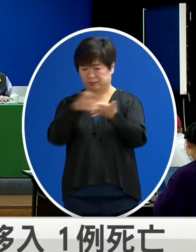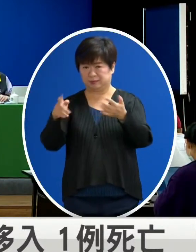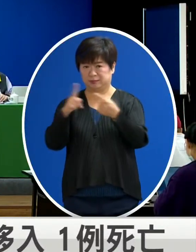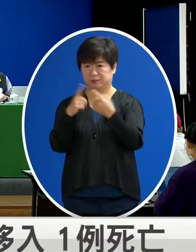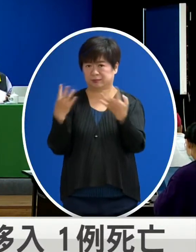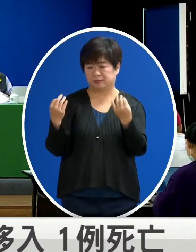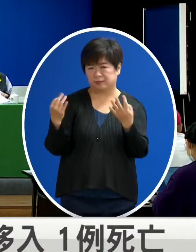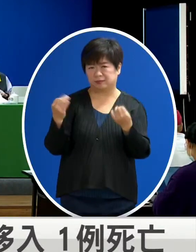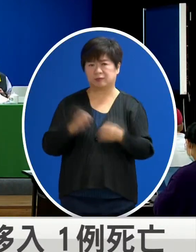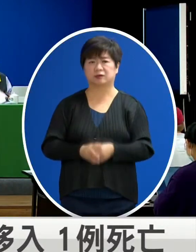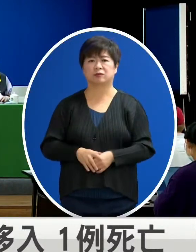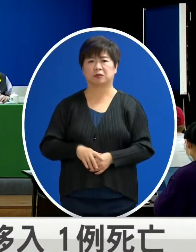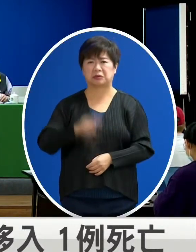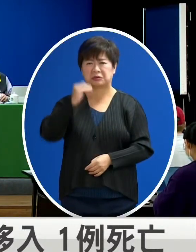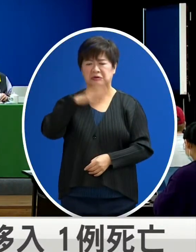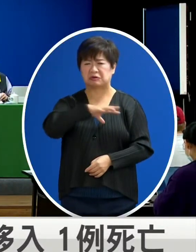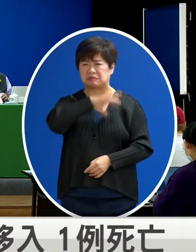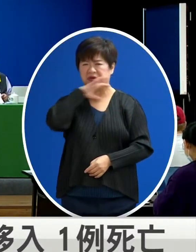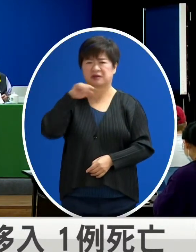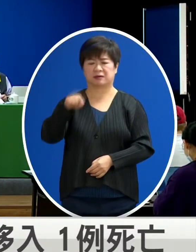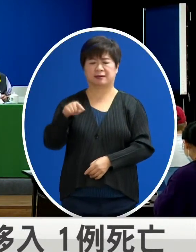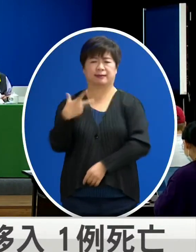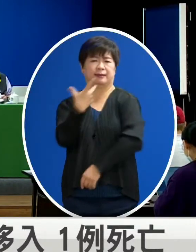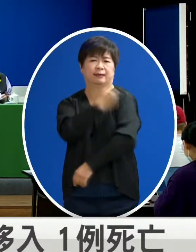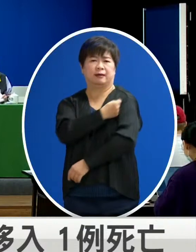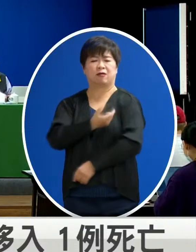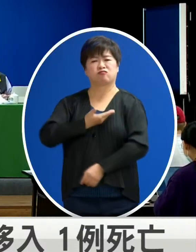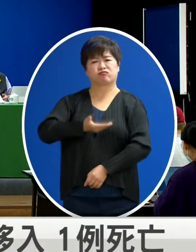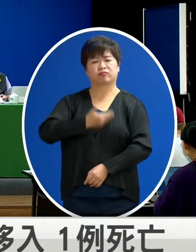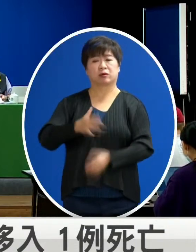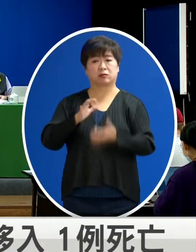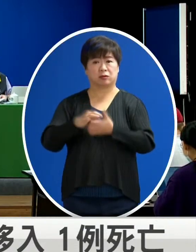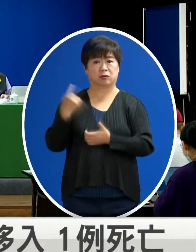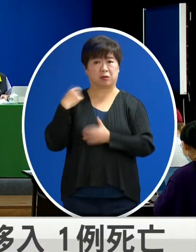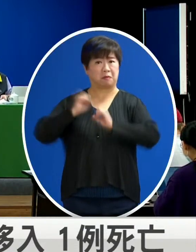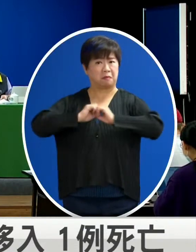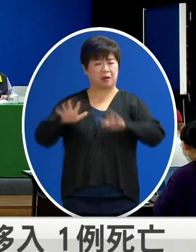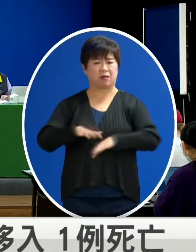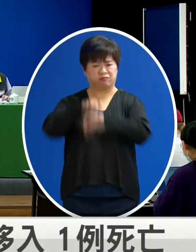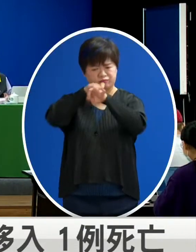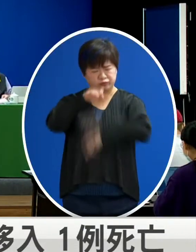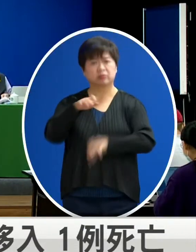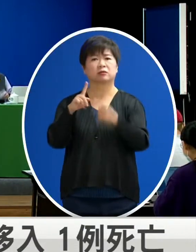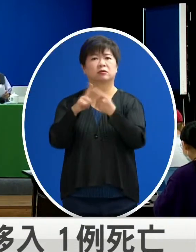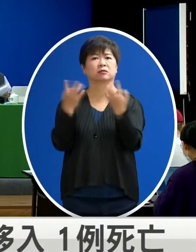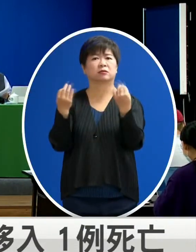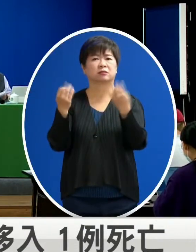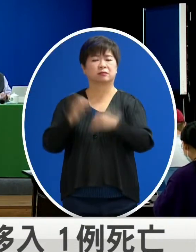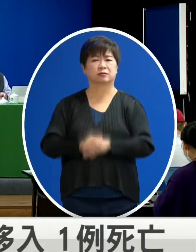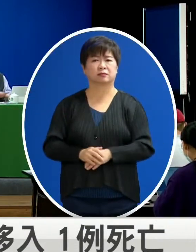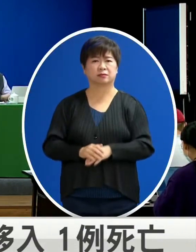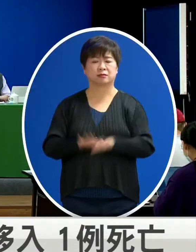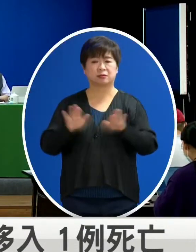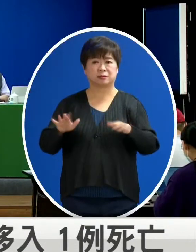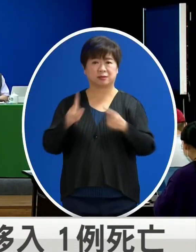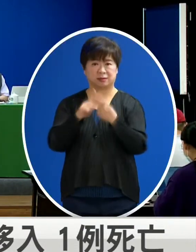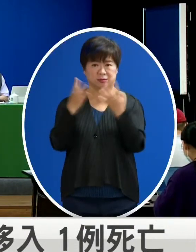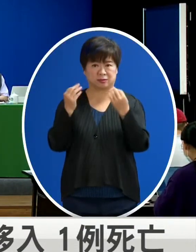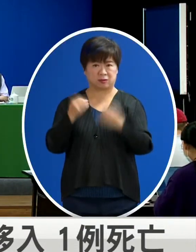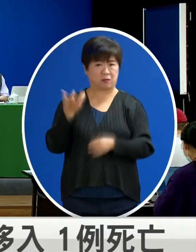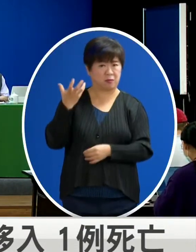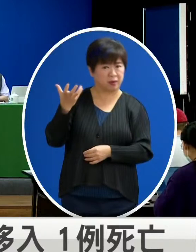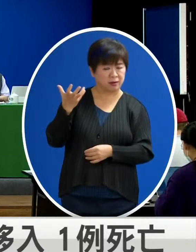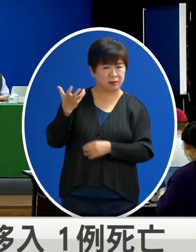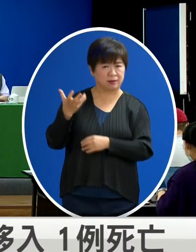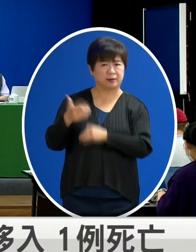胀，说这是耍特权打疫苗，所以昨天我们才会公布第二类的造册总人数，结果现在呢造册人数最多的